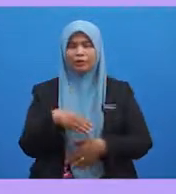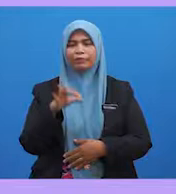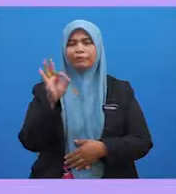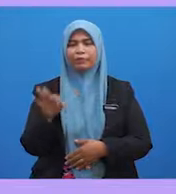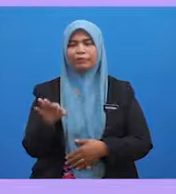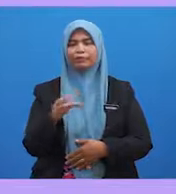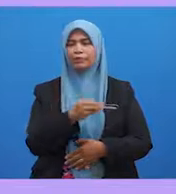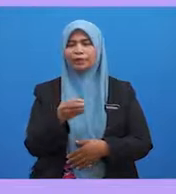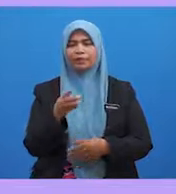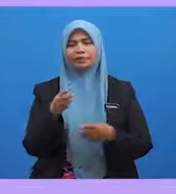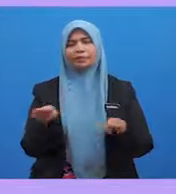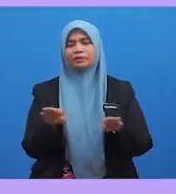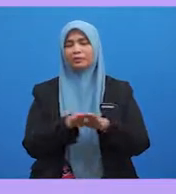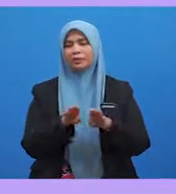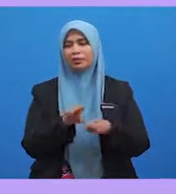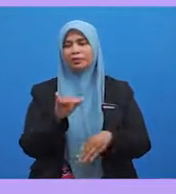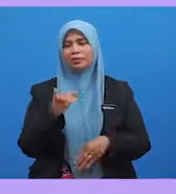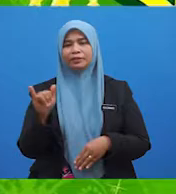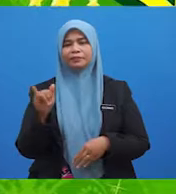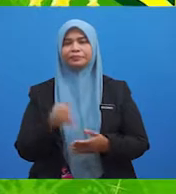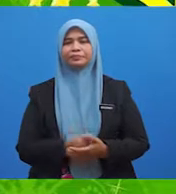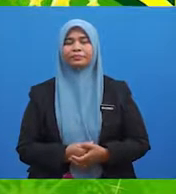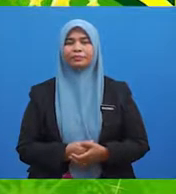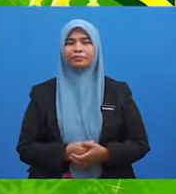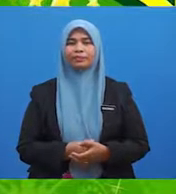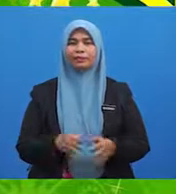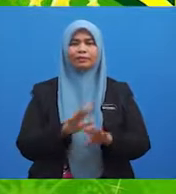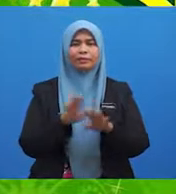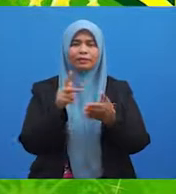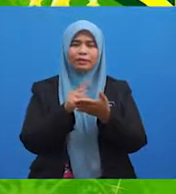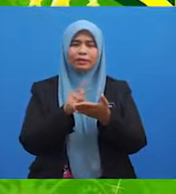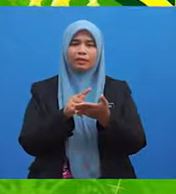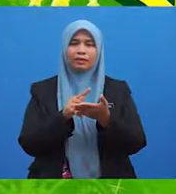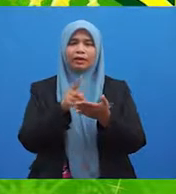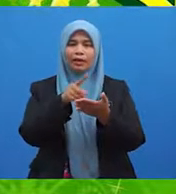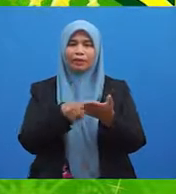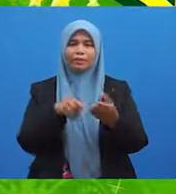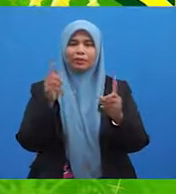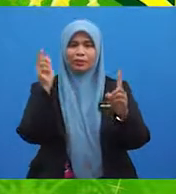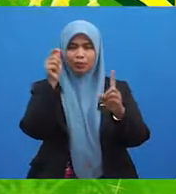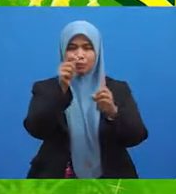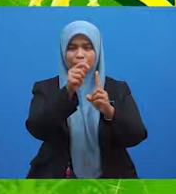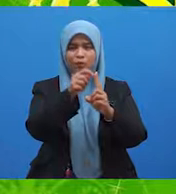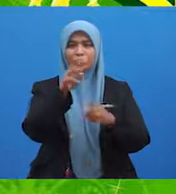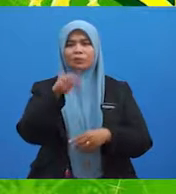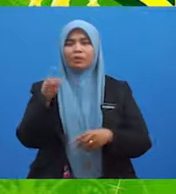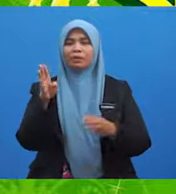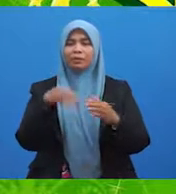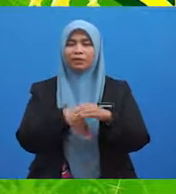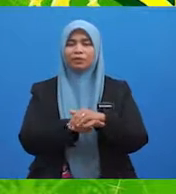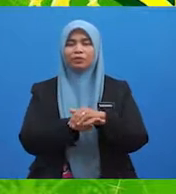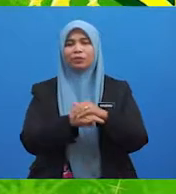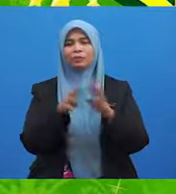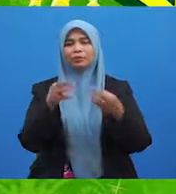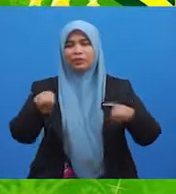solat fardu dan sebagainya. Tidak kiralah apa tujuan murid-murid memasuki